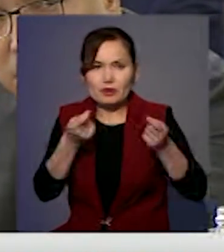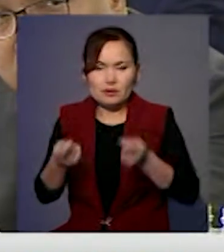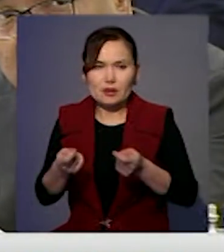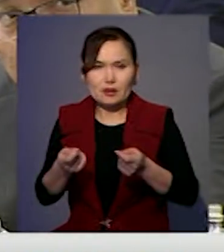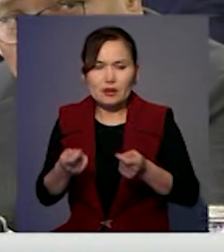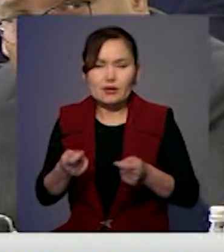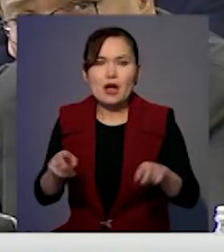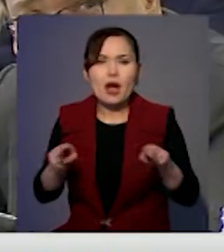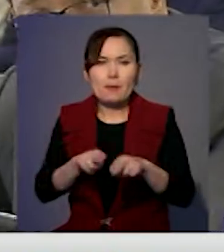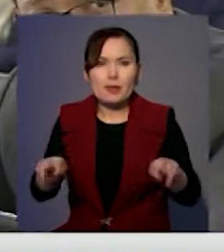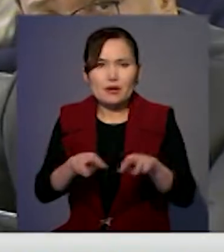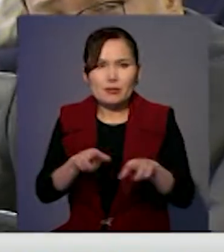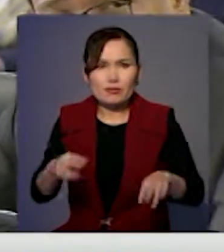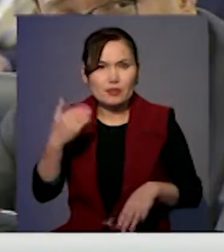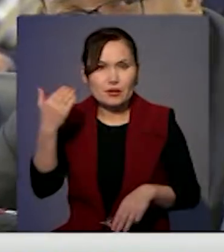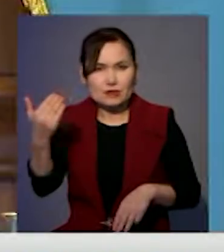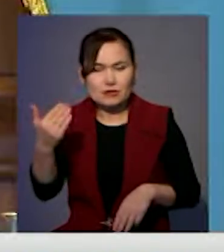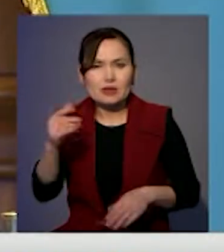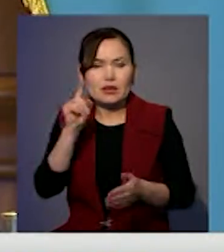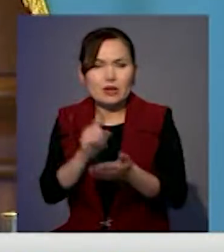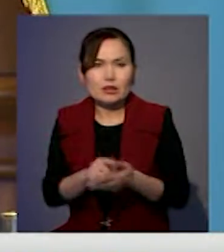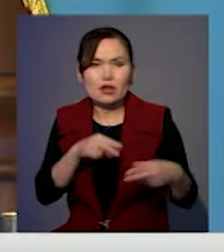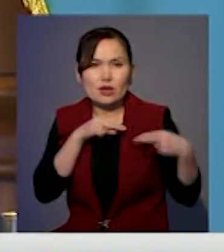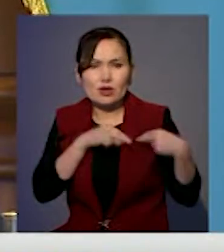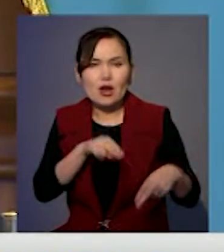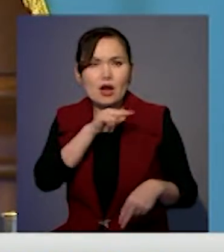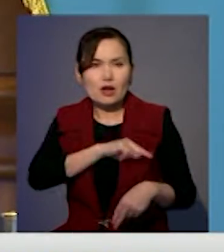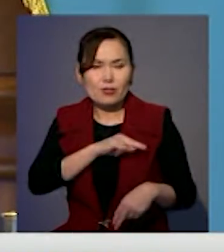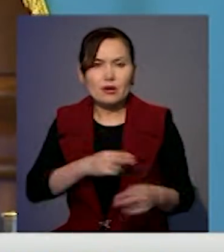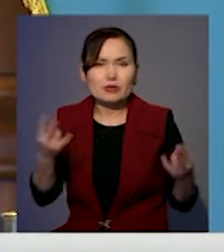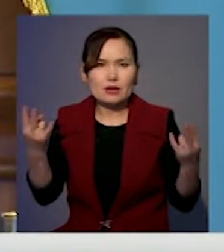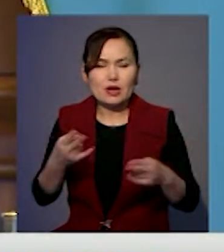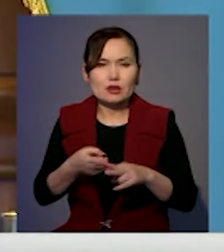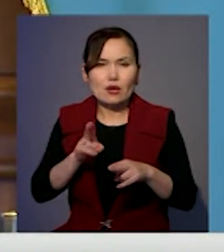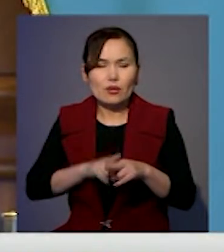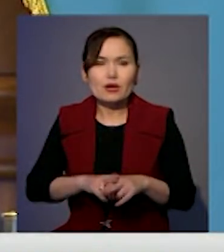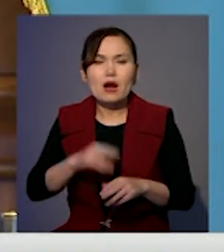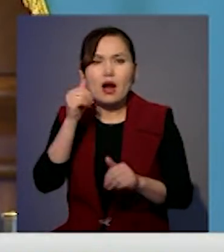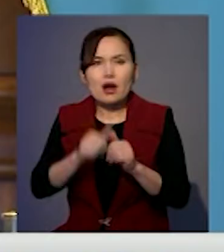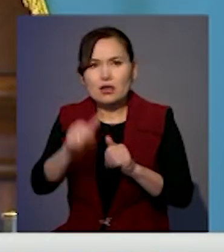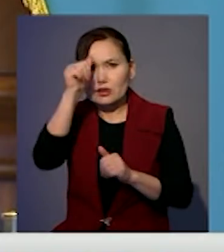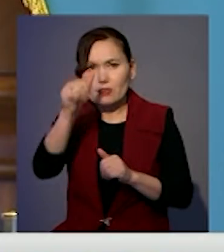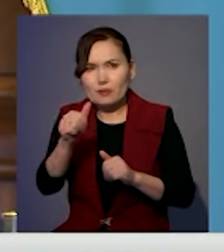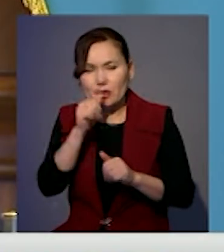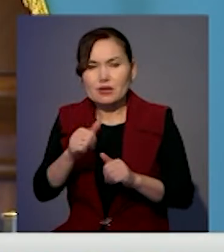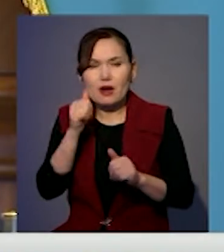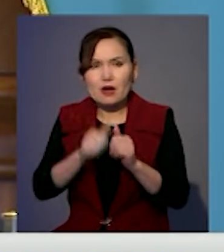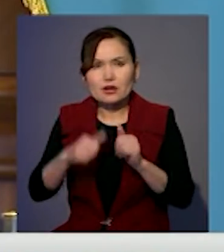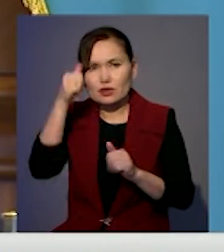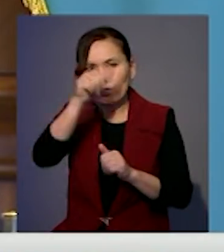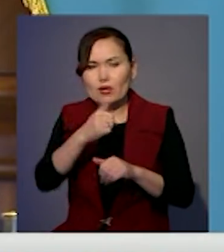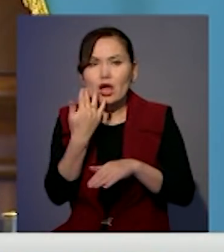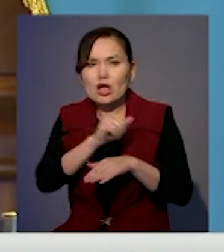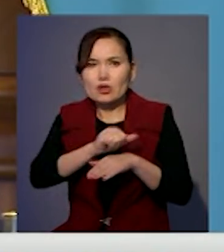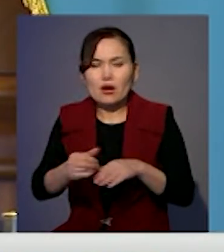Премьер-министр Дональд Трамп, да, так тогда жазул тургрек. Что завозим и сколько уменьшаем каждый месяц, каждый квартал, каждый год. Кто этим